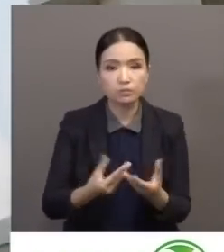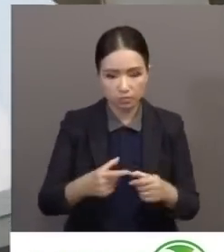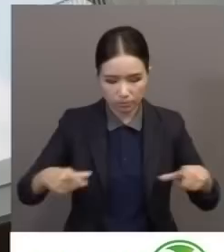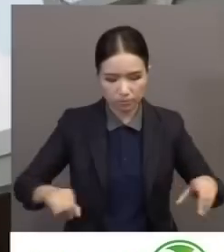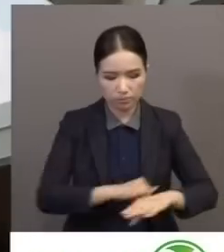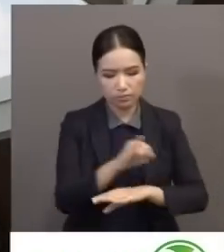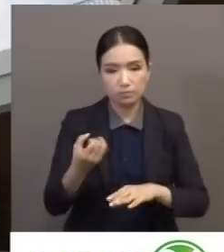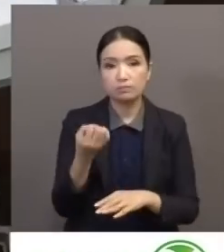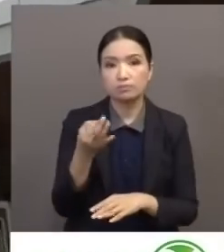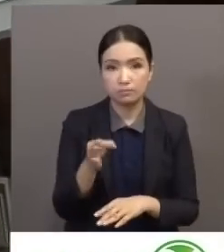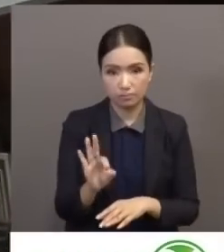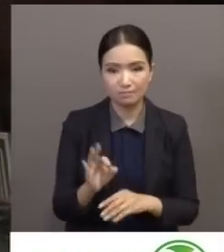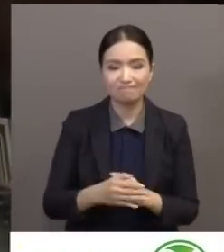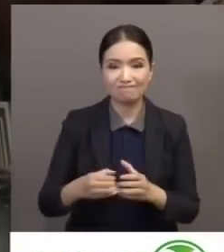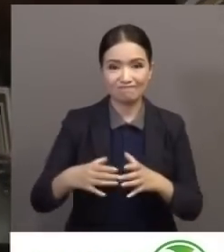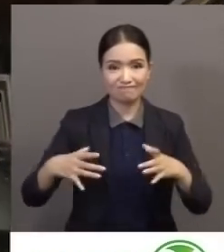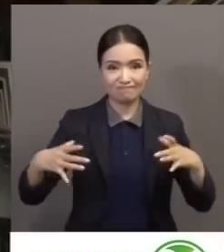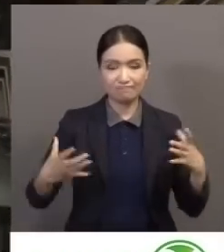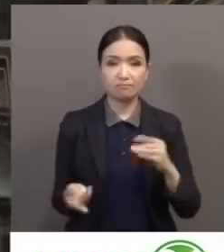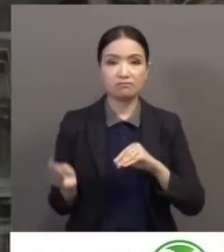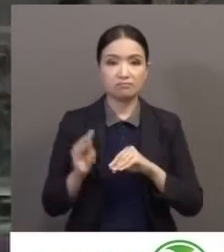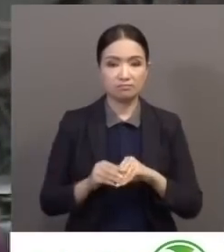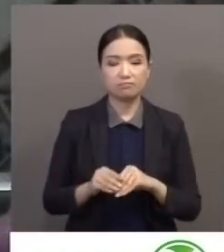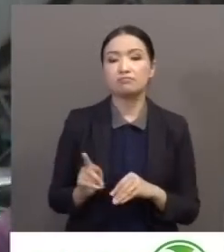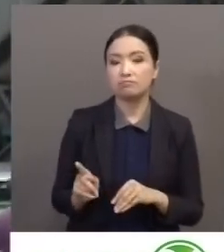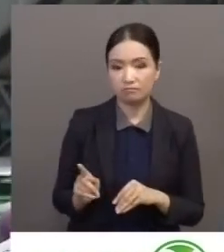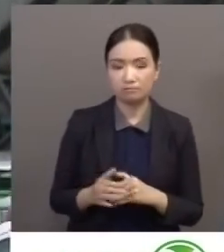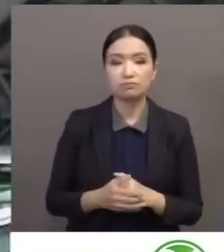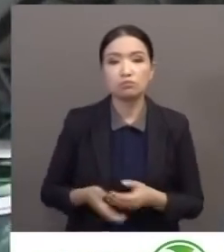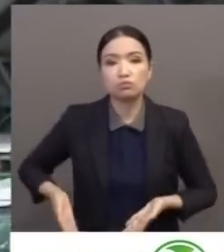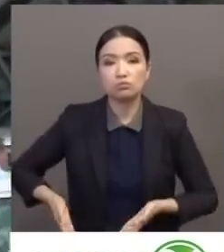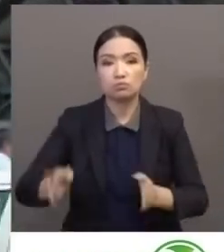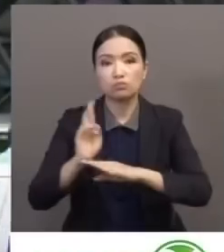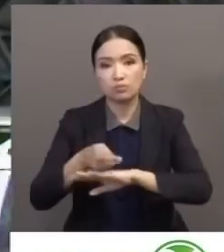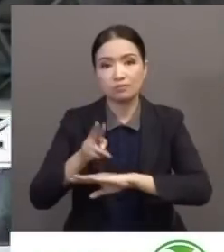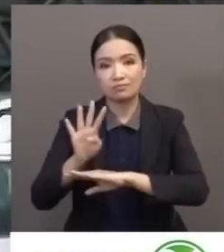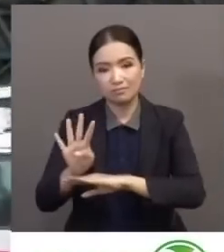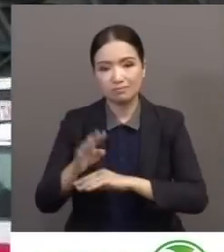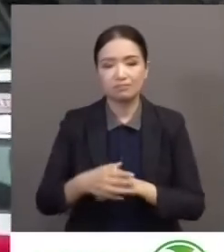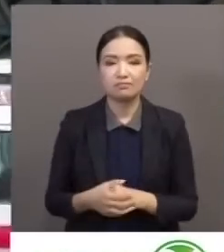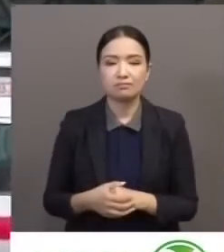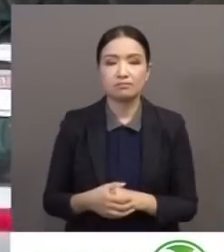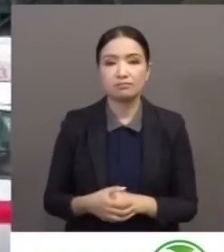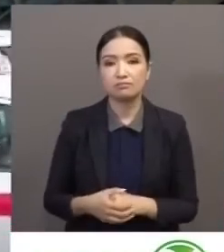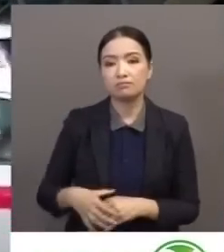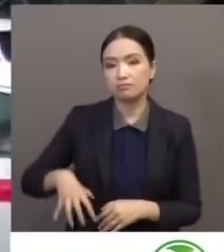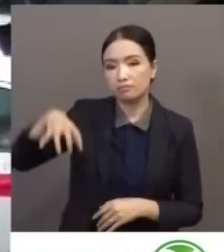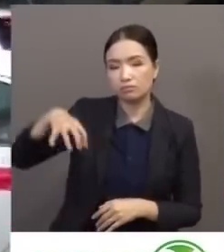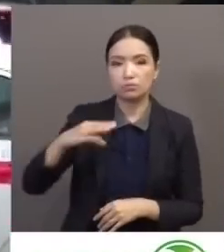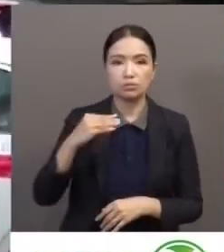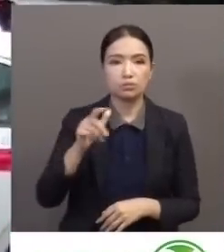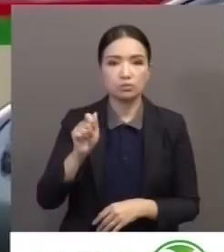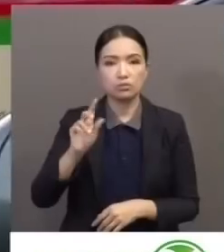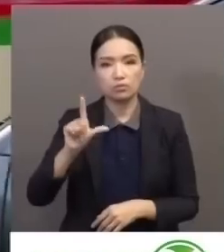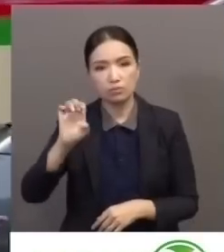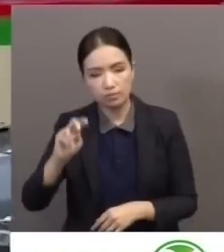ไร่นะคะแต่ได้มีการขยายพื้นที่เพิ่มเติมออกไปอีกค่ะไปยังถนนพระราม4ไล่มาตั้งแต่อาคารโอลิมเปีย